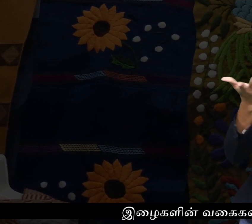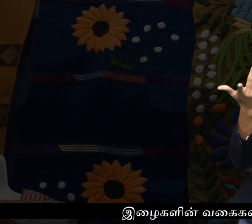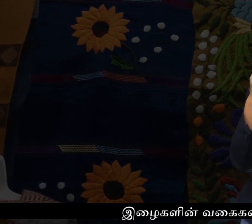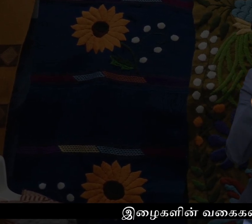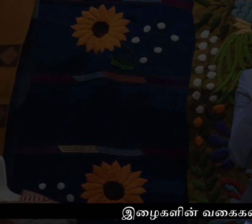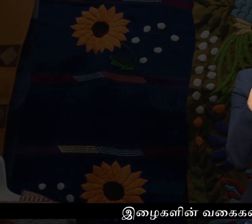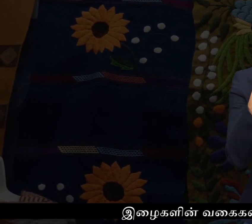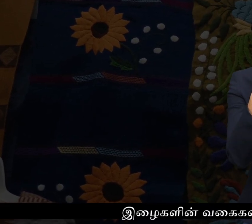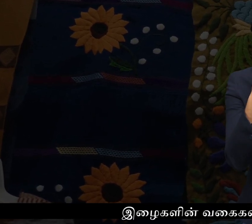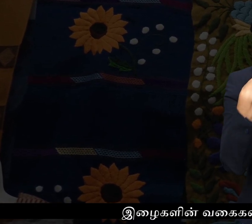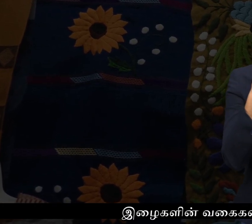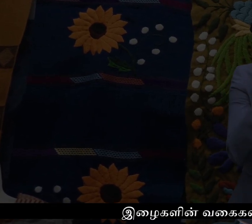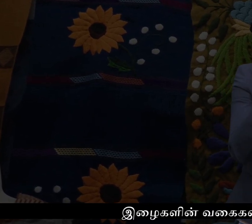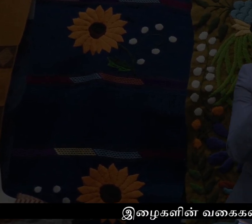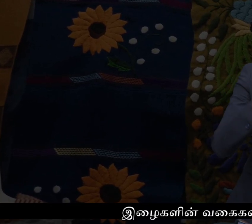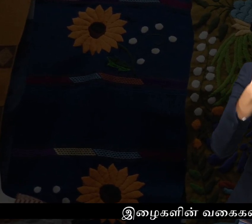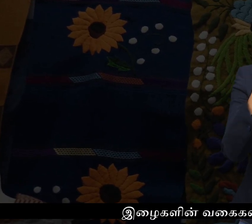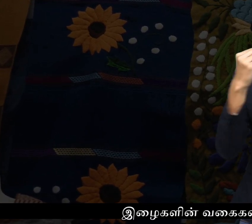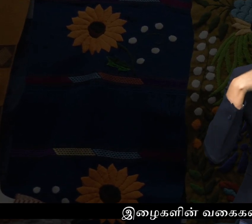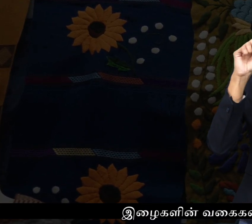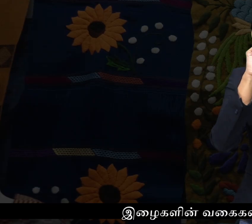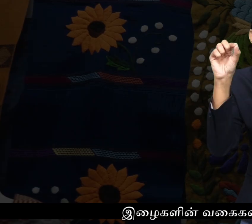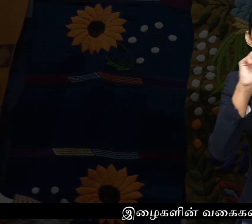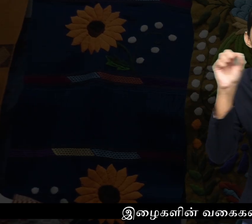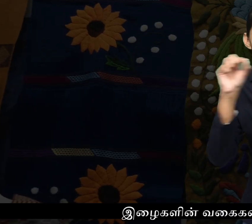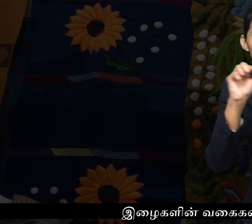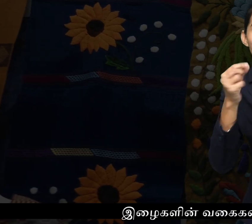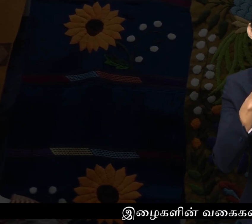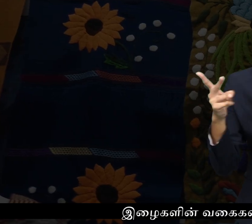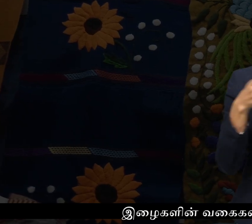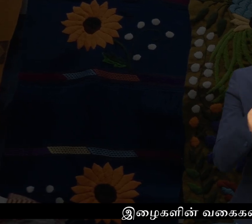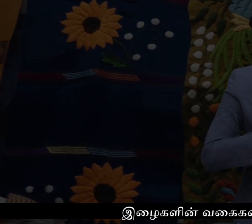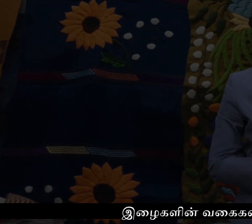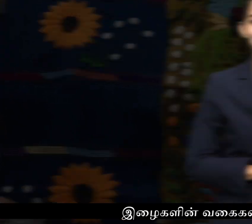மற்றும் இழைகளின் வகைகள் பற்றி தெரிந்து கொண்டோம்.